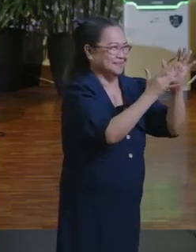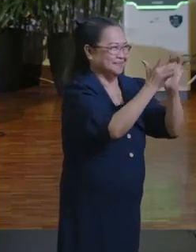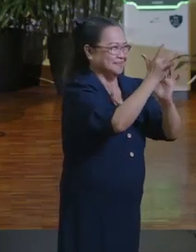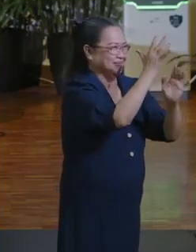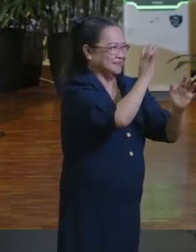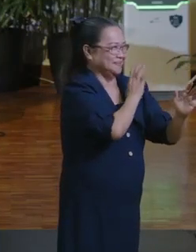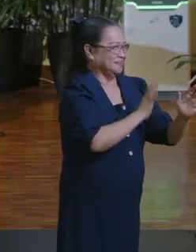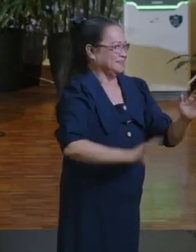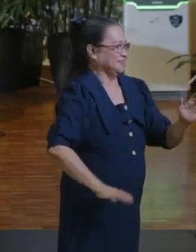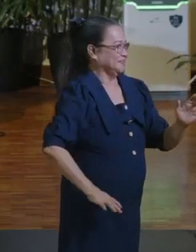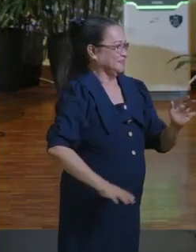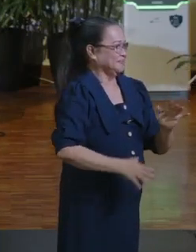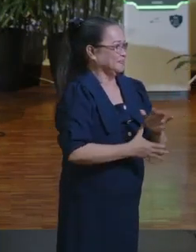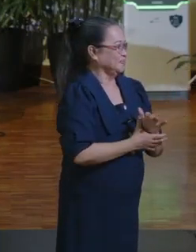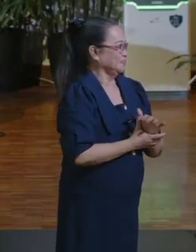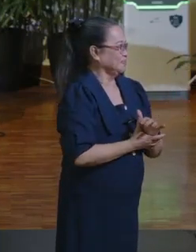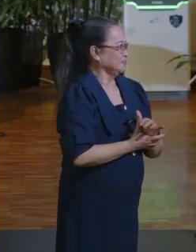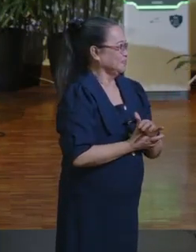Christ.